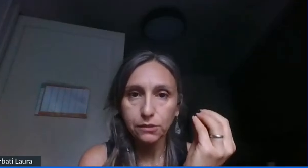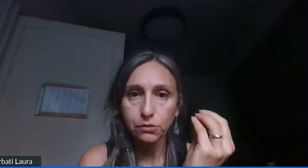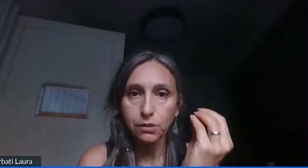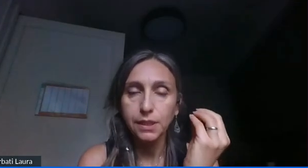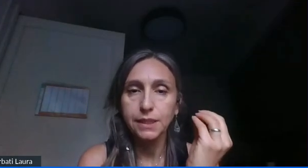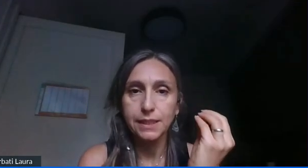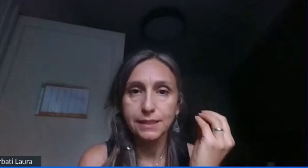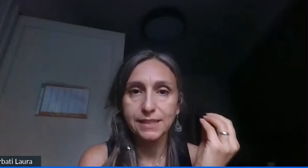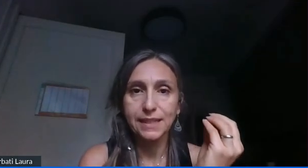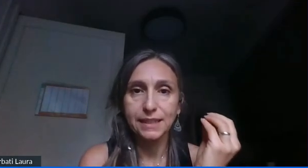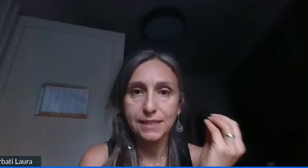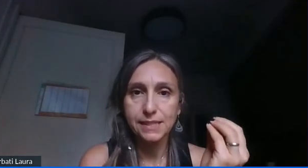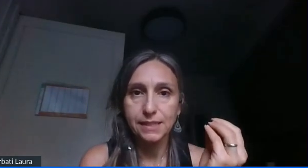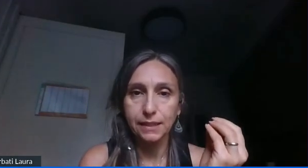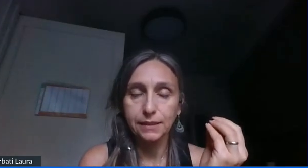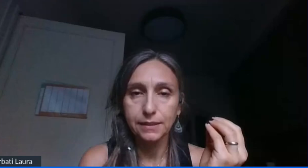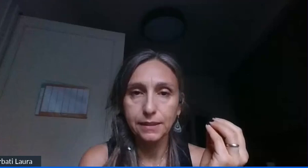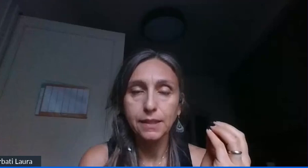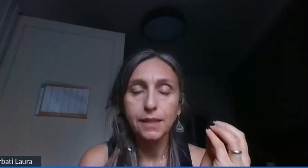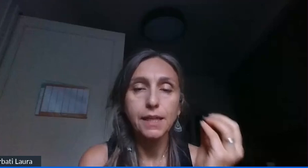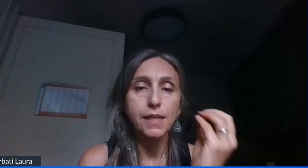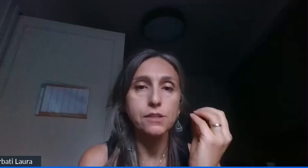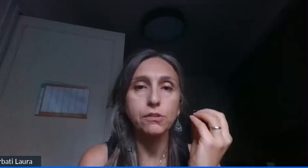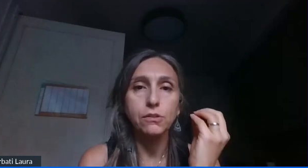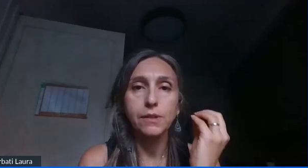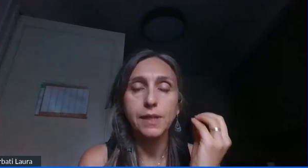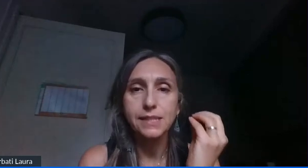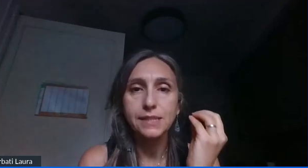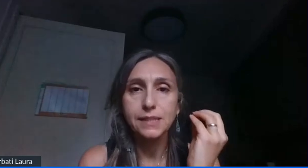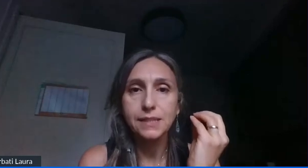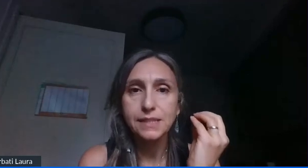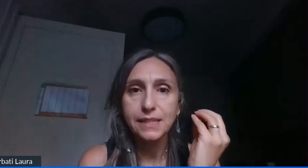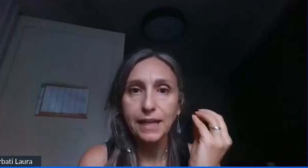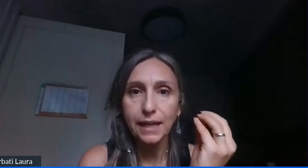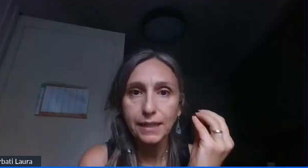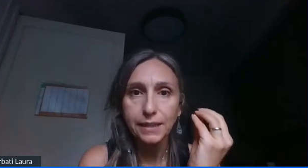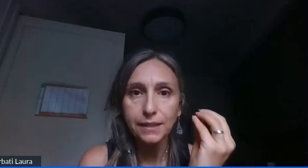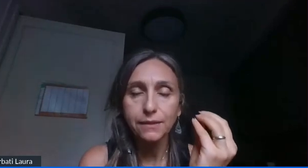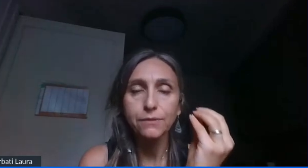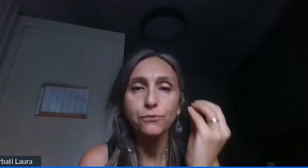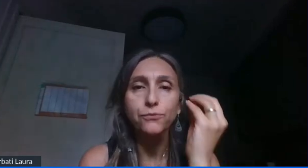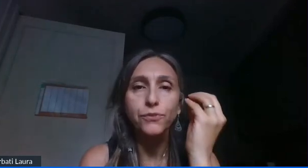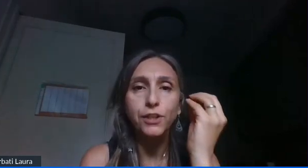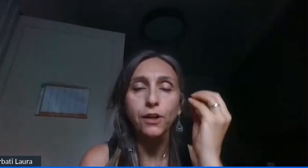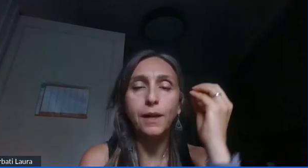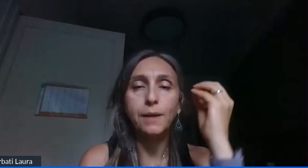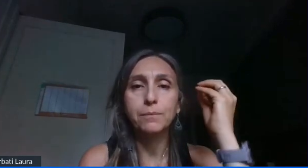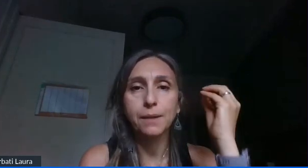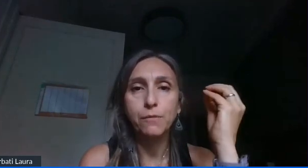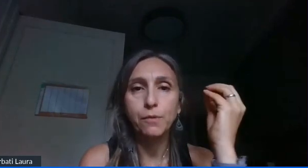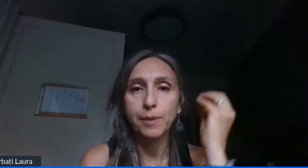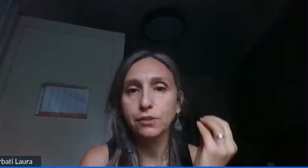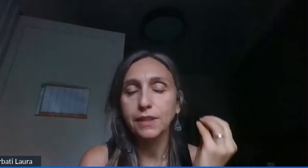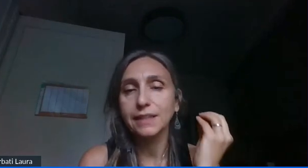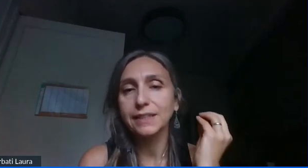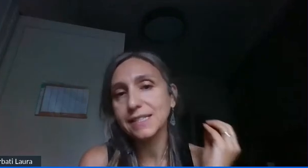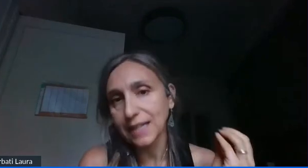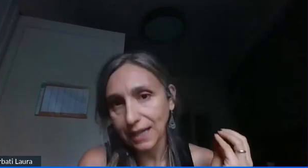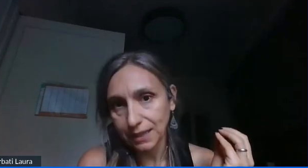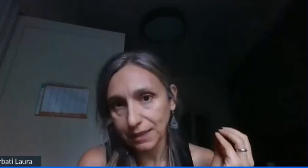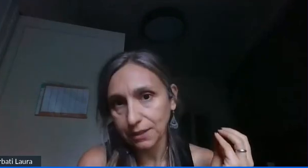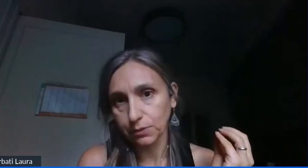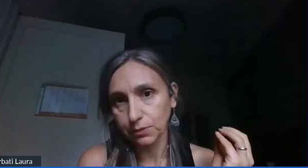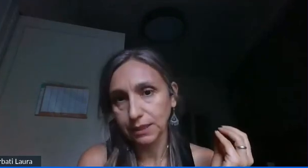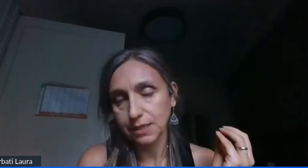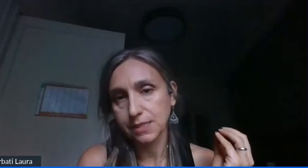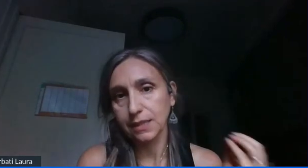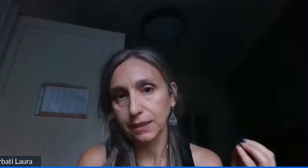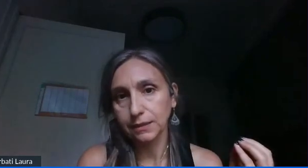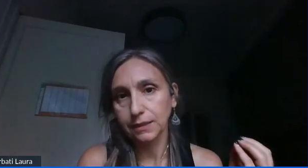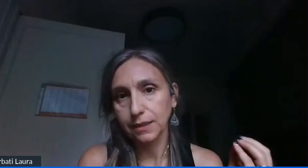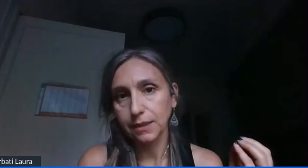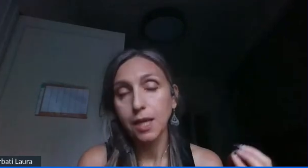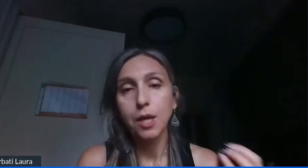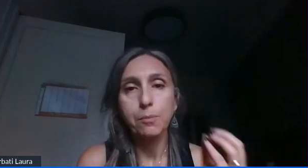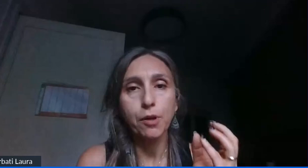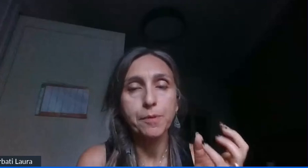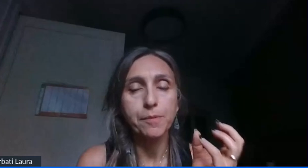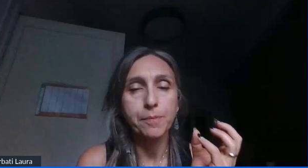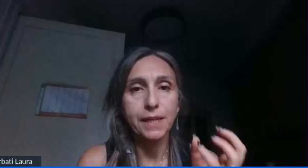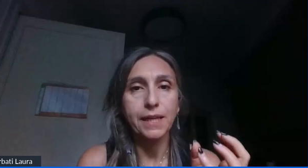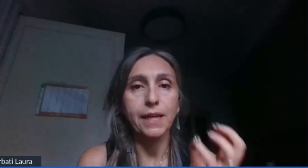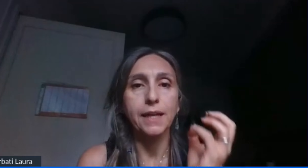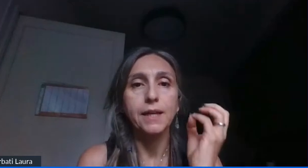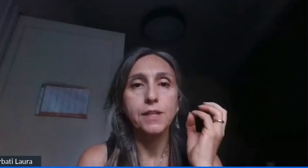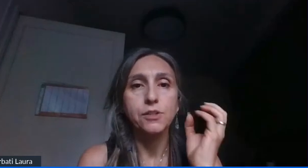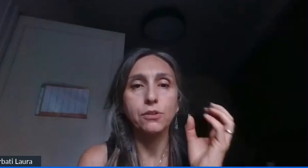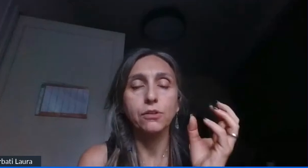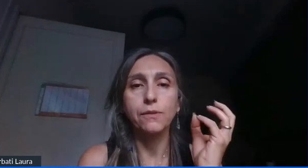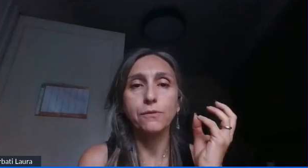del dato e del dataset, che sono essenziali fino dal momento del design di un dataset,